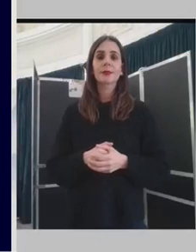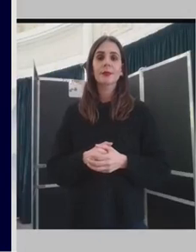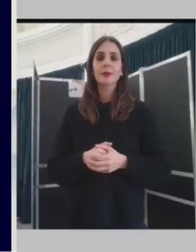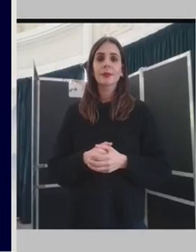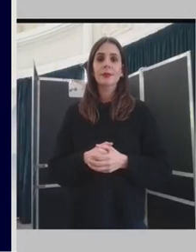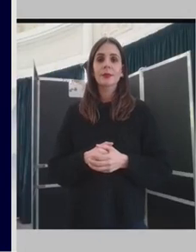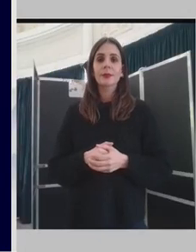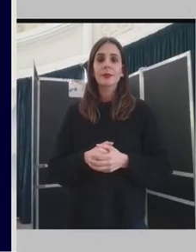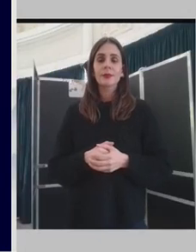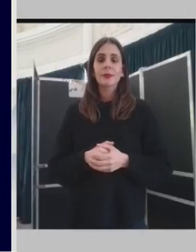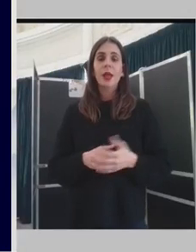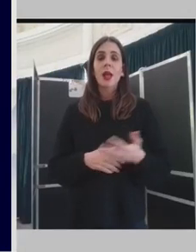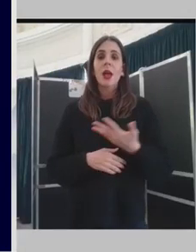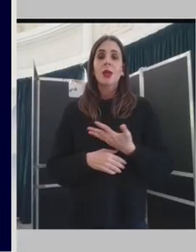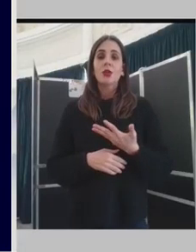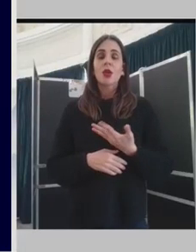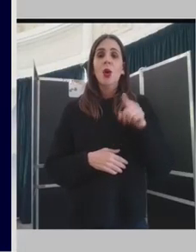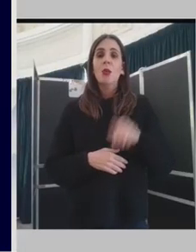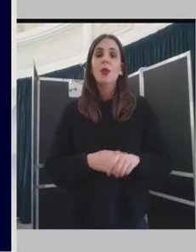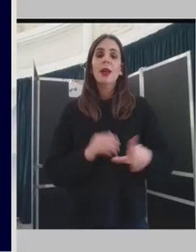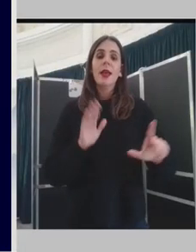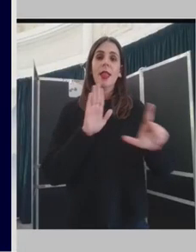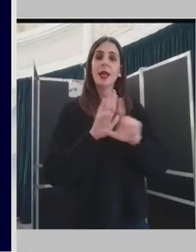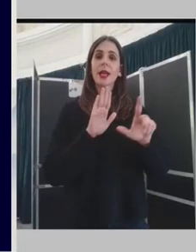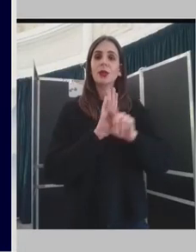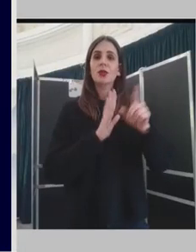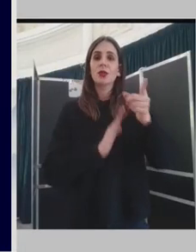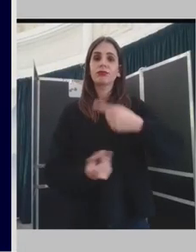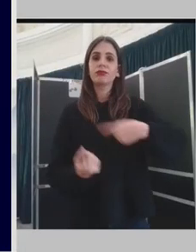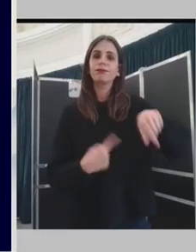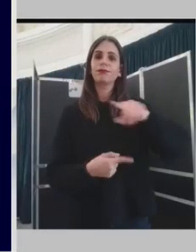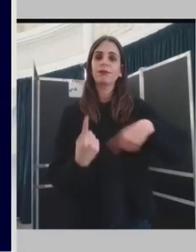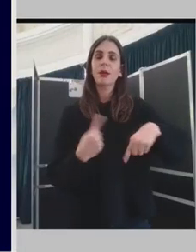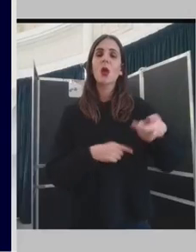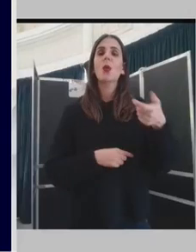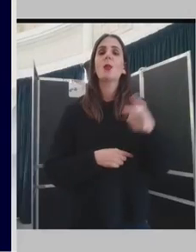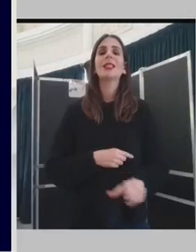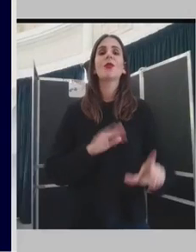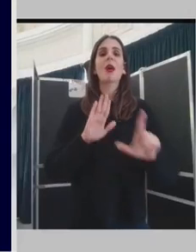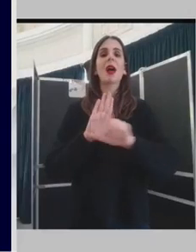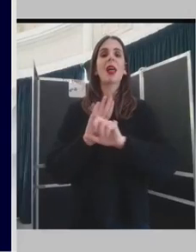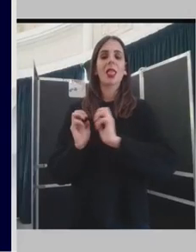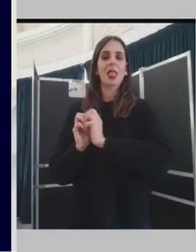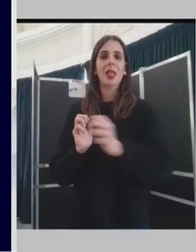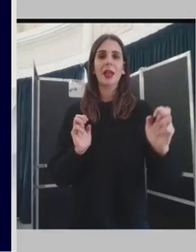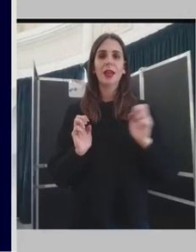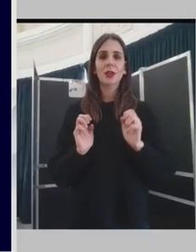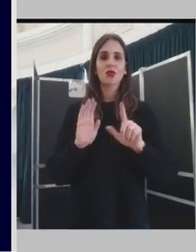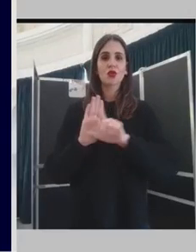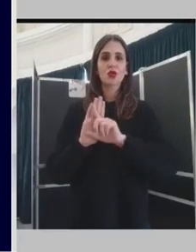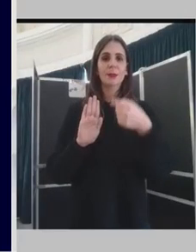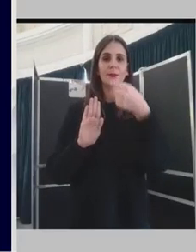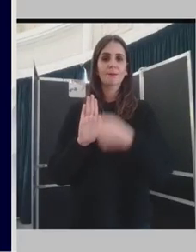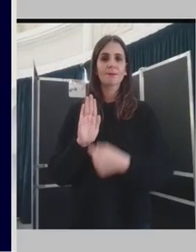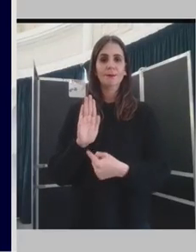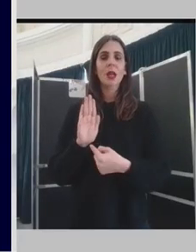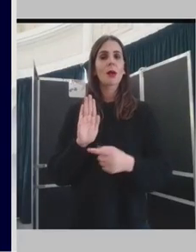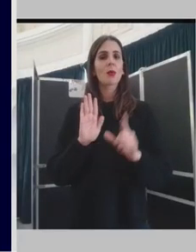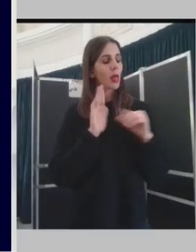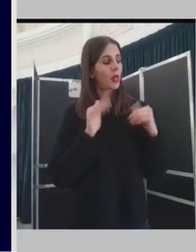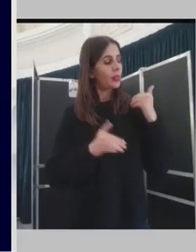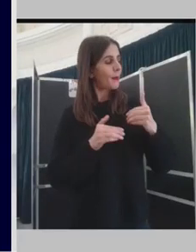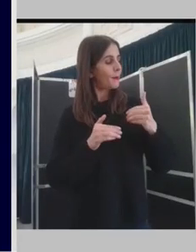Abbiamo anche fatto un giro delle leggi, perché ci sono le leggi hanno seguito l'evoluzione dei